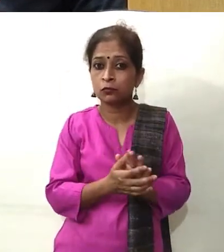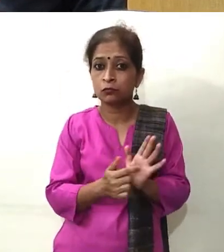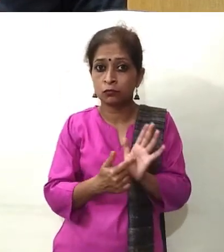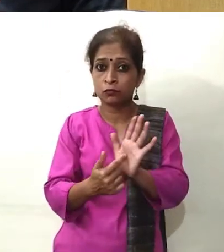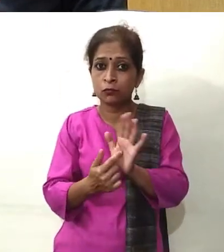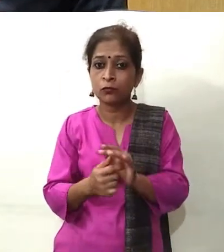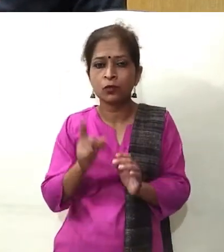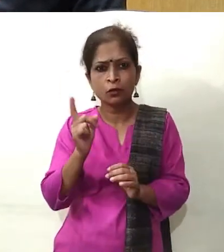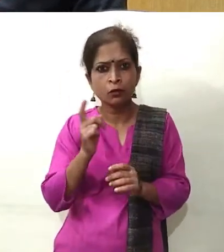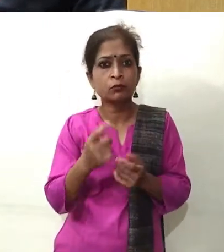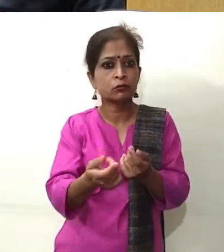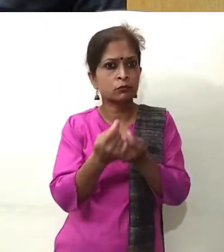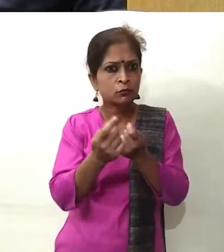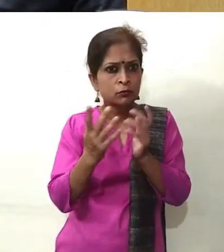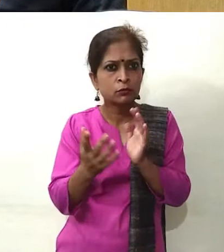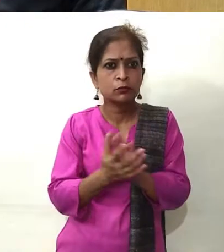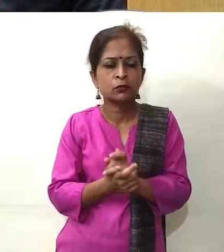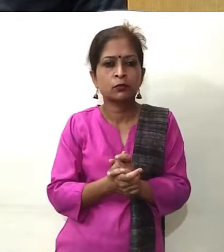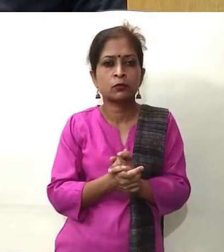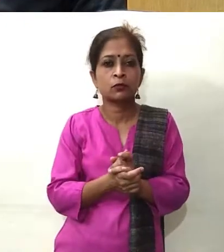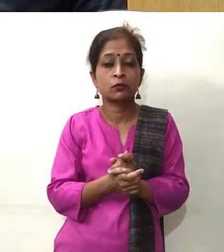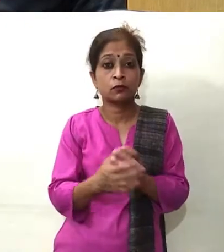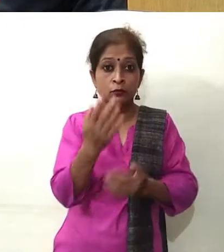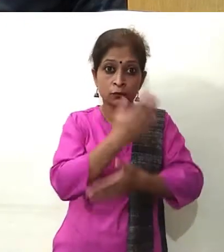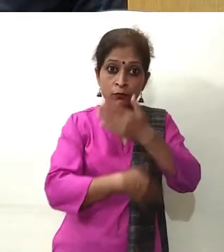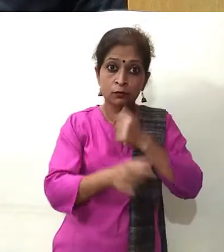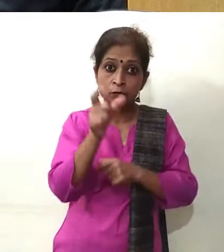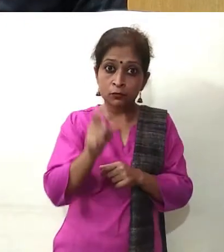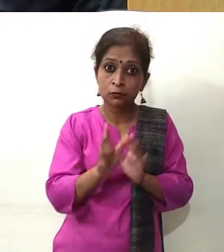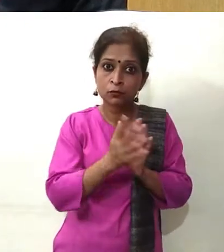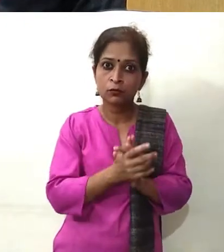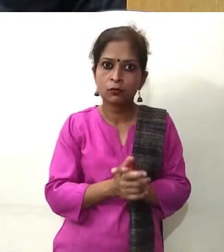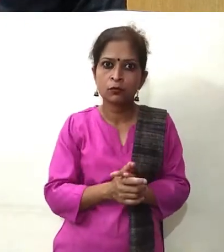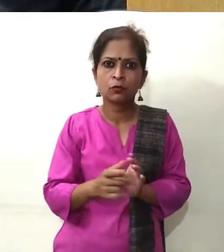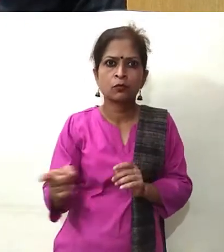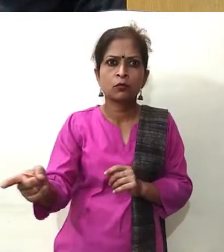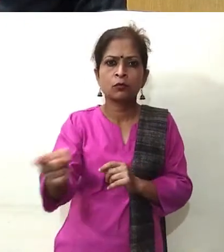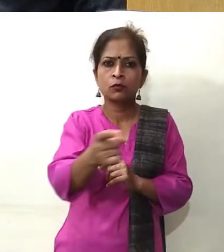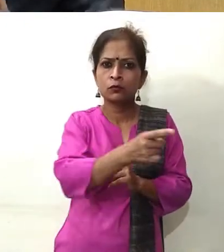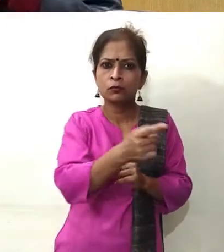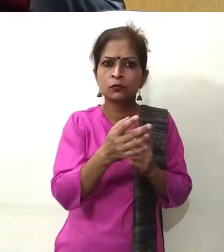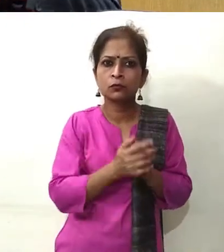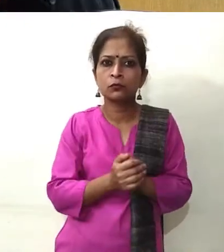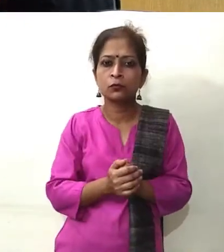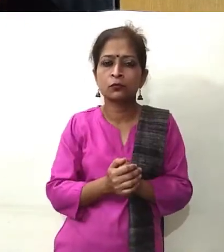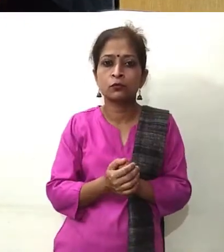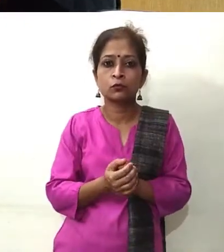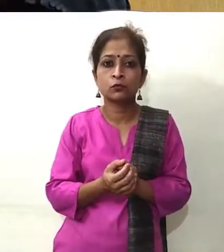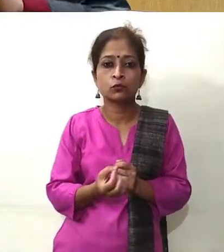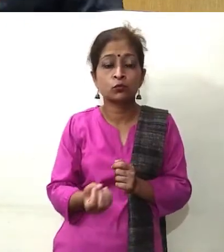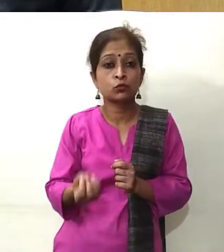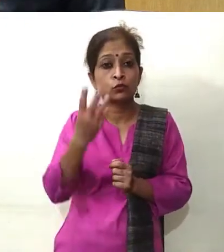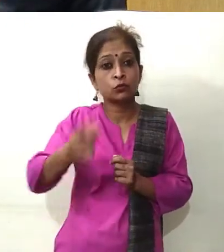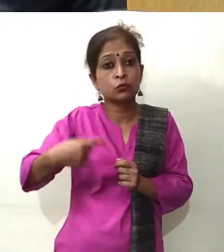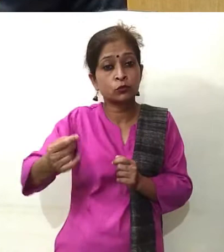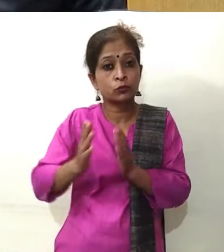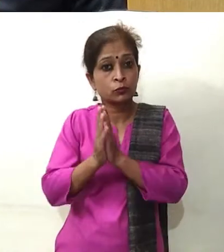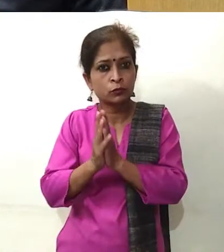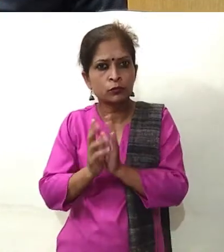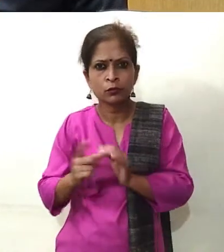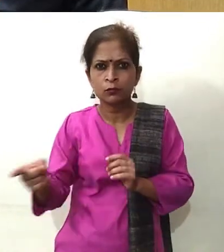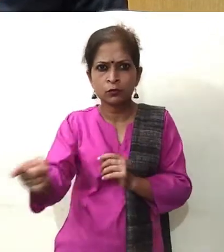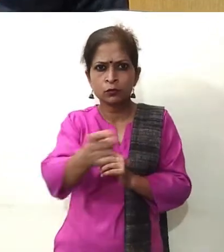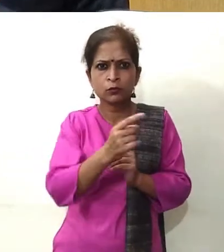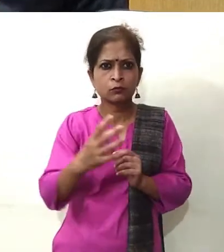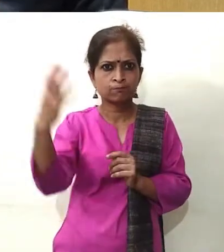हैं और जिसे रोज सुबह सुबह पहले आप प्रणाम करते हैं। सुबह उठते ही सूर्य को प्रणाम किया जाता है ना भाई जी,